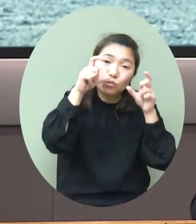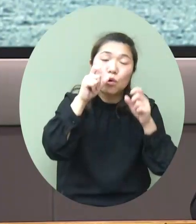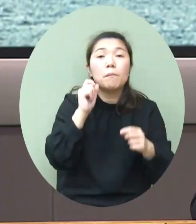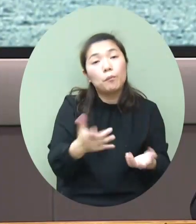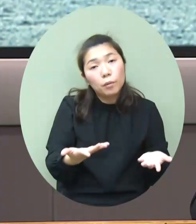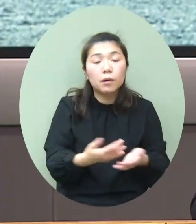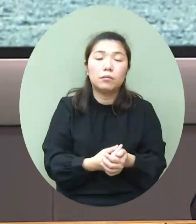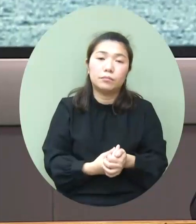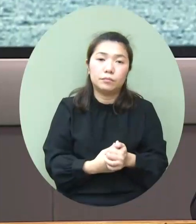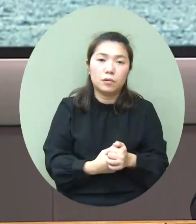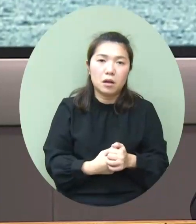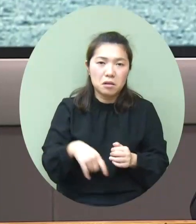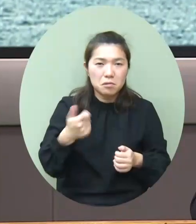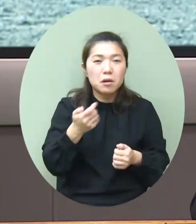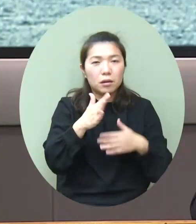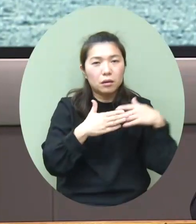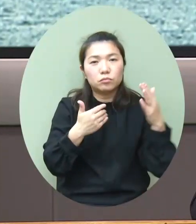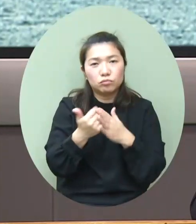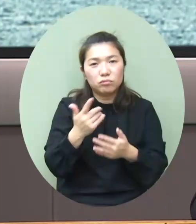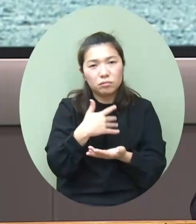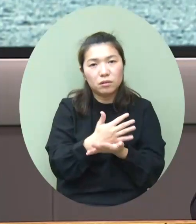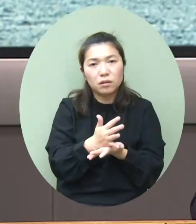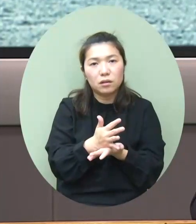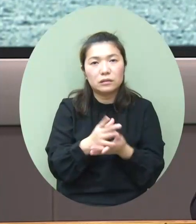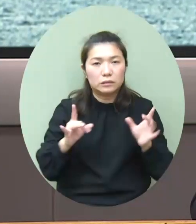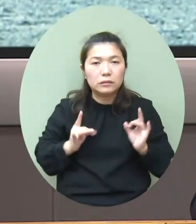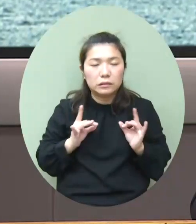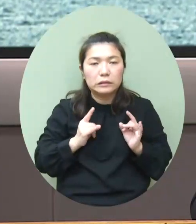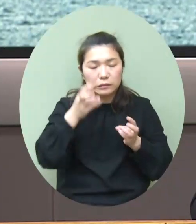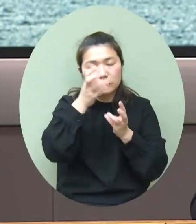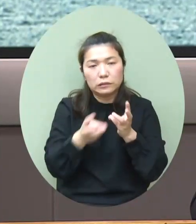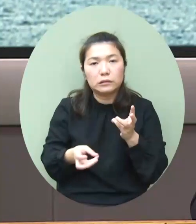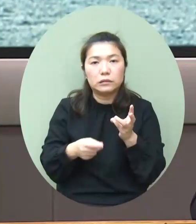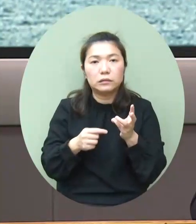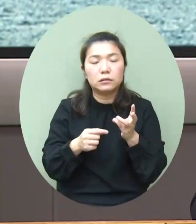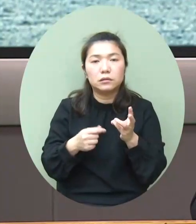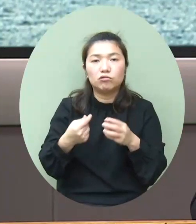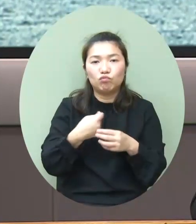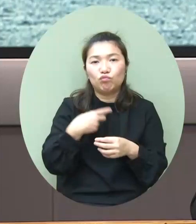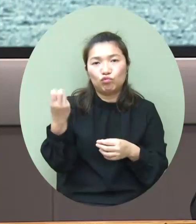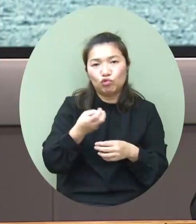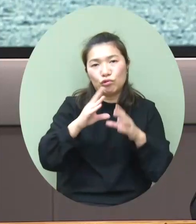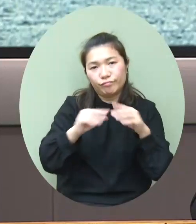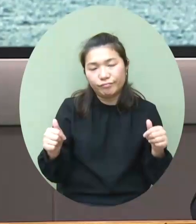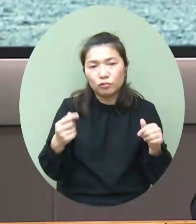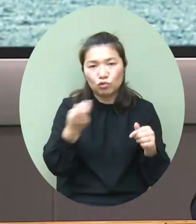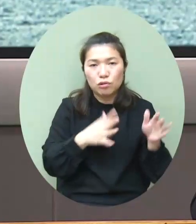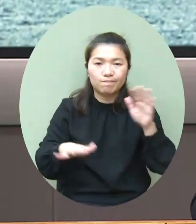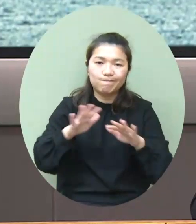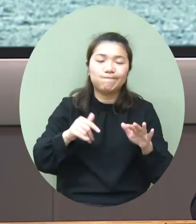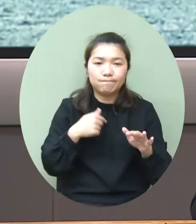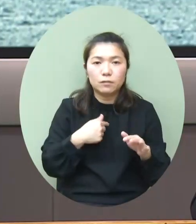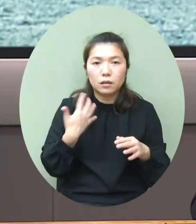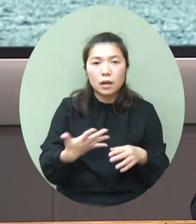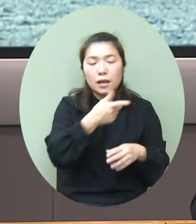己，不是有人使用了他们的身份，所以就是有一些技术或者是吸引的细节要